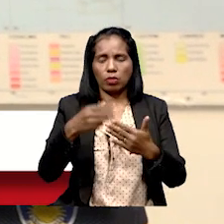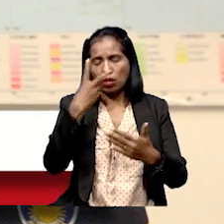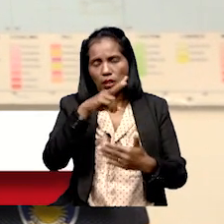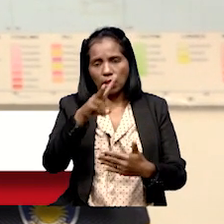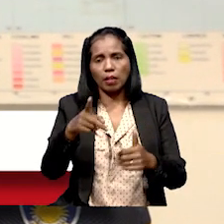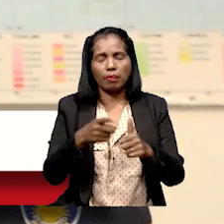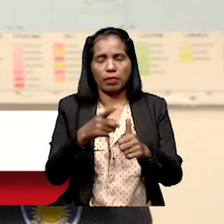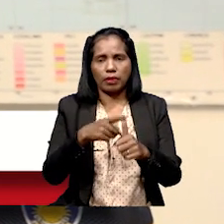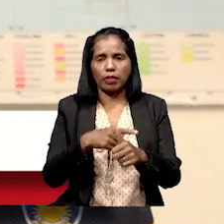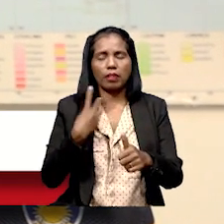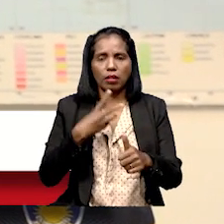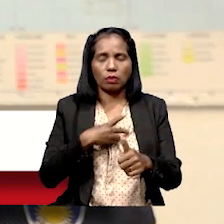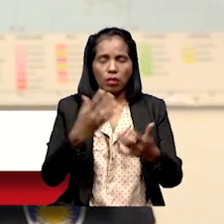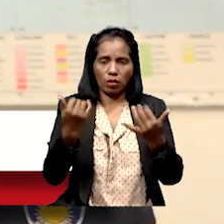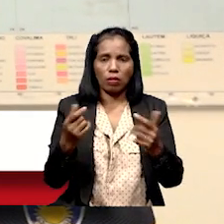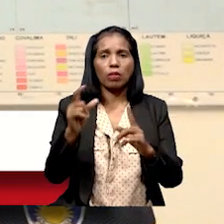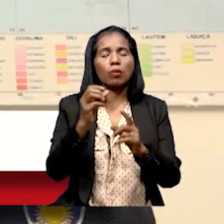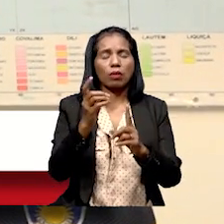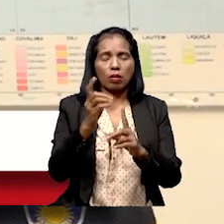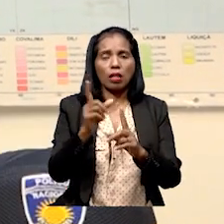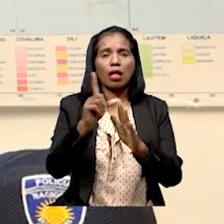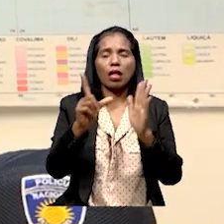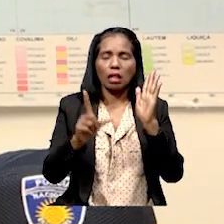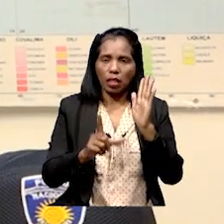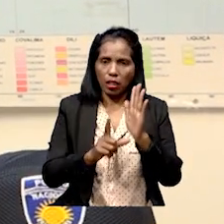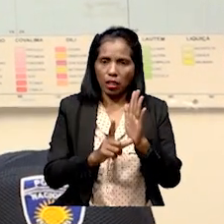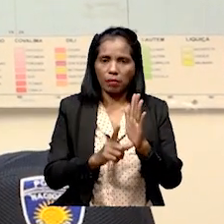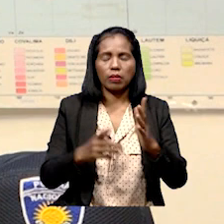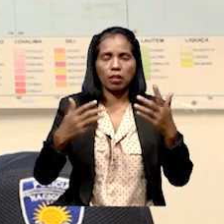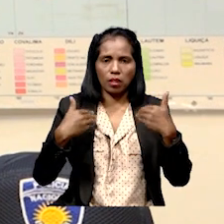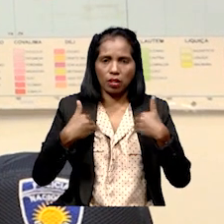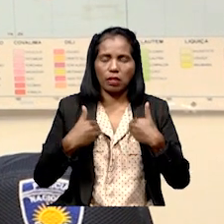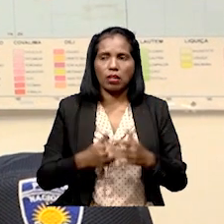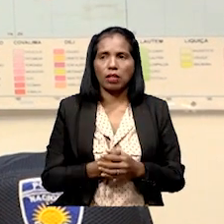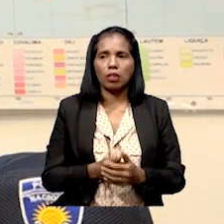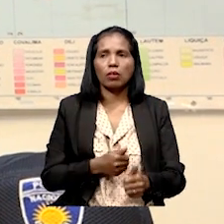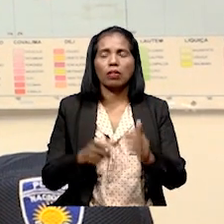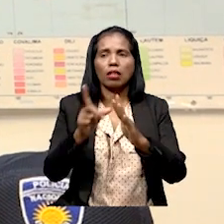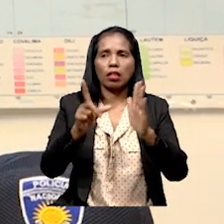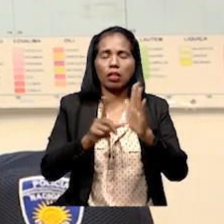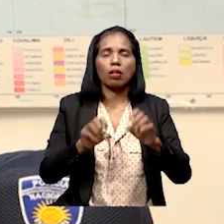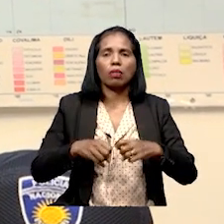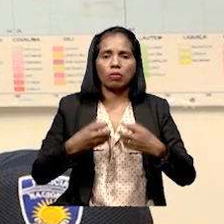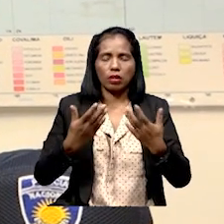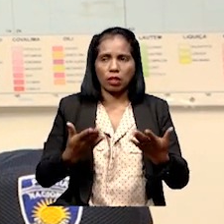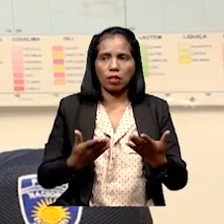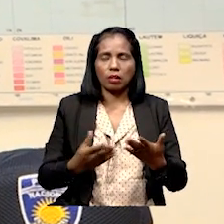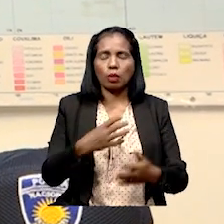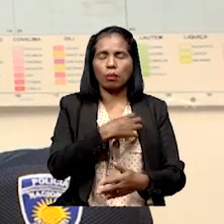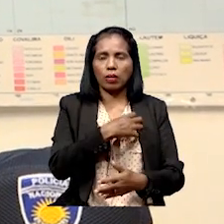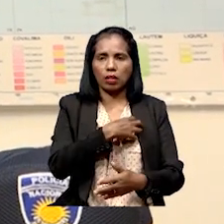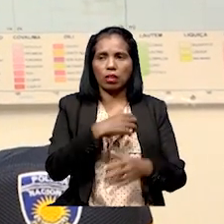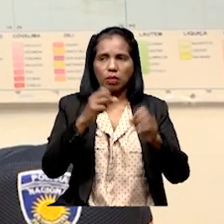ita até a data lei cibernética, mas be base legal ida o insato bele pentel o dinu